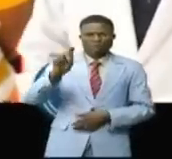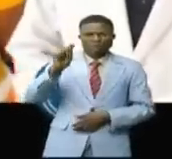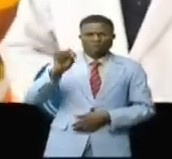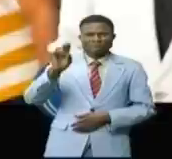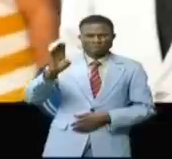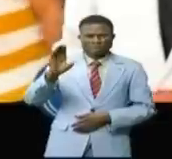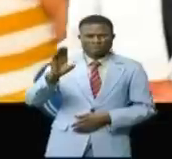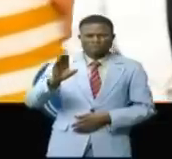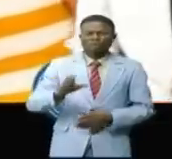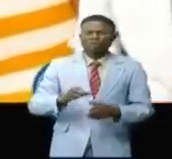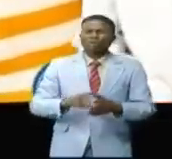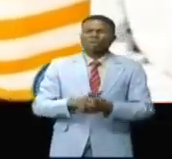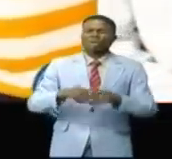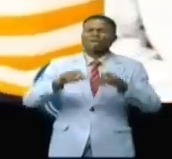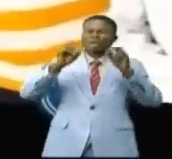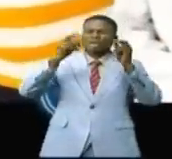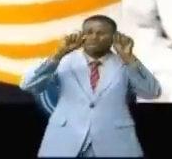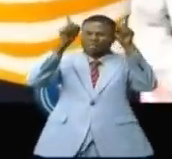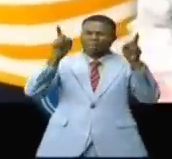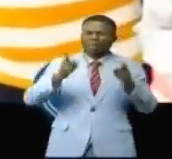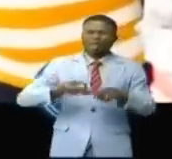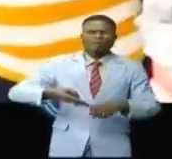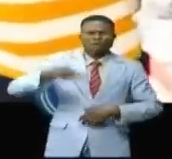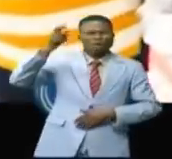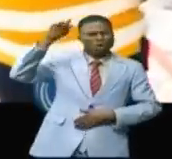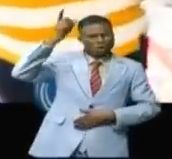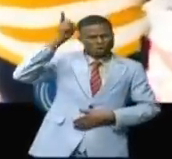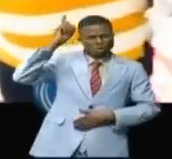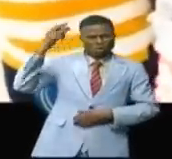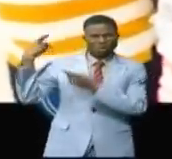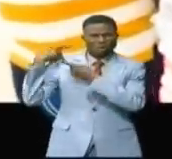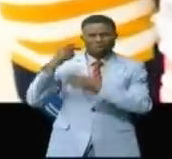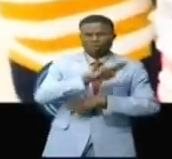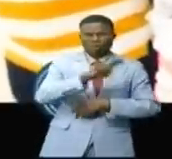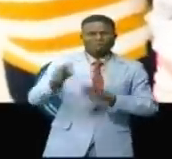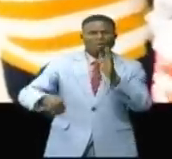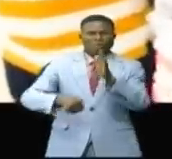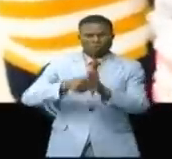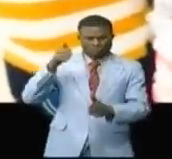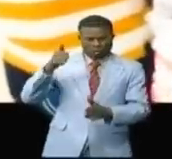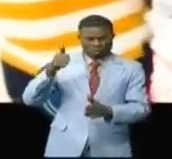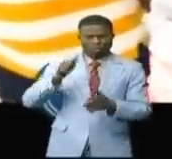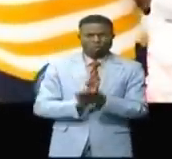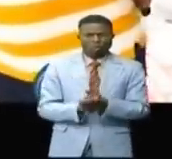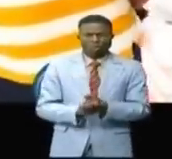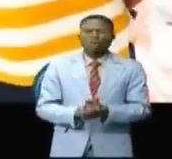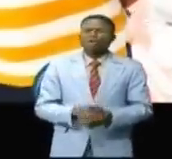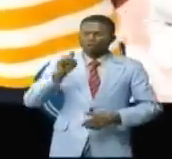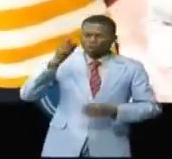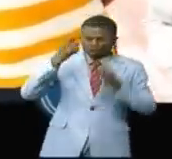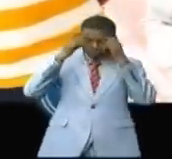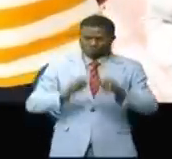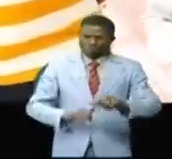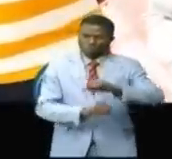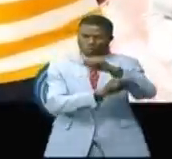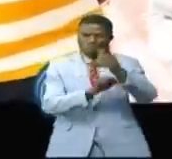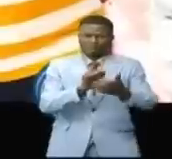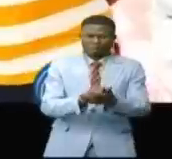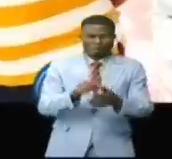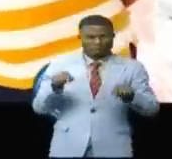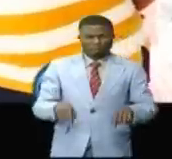nous avons équipé amel orange 2010 d'avoir pour manier l'intérêt des mystères présent ces